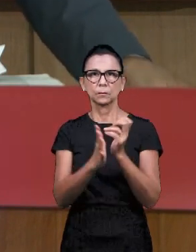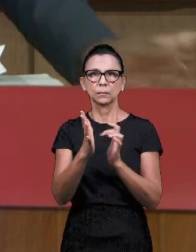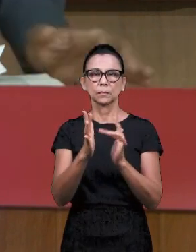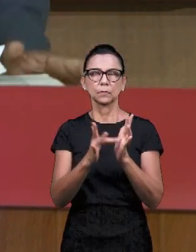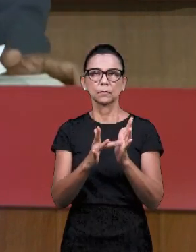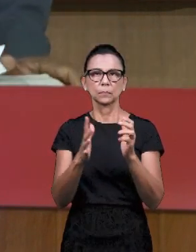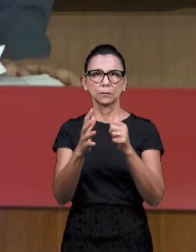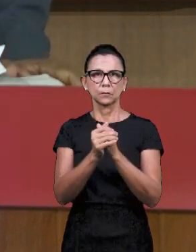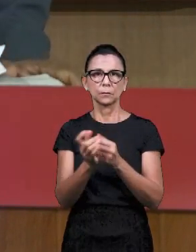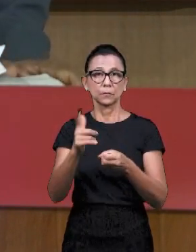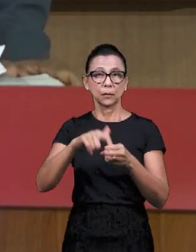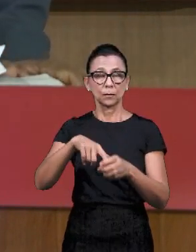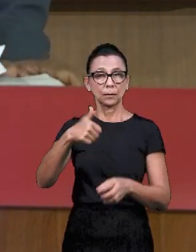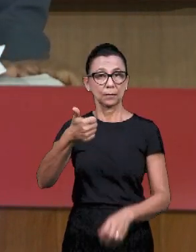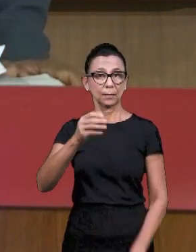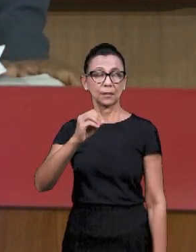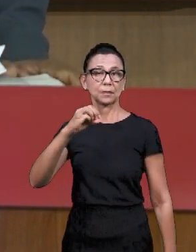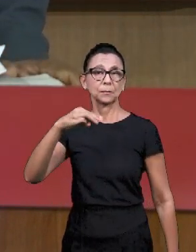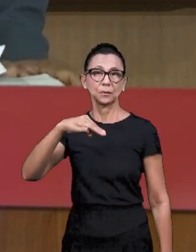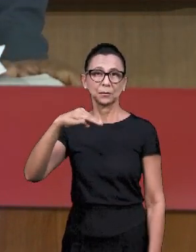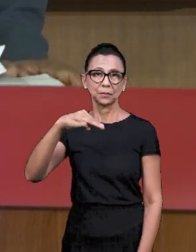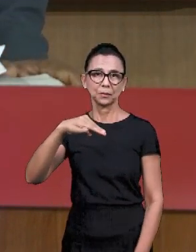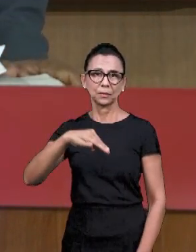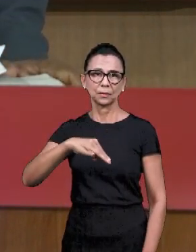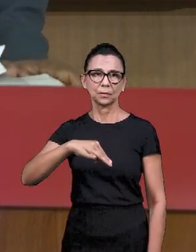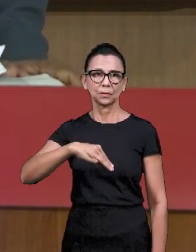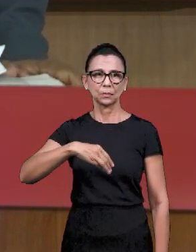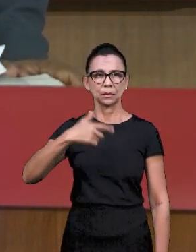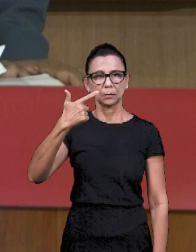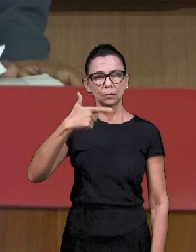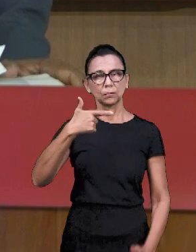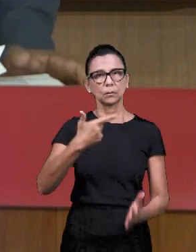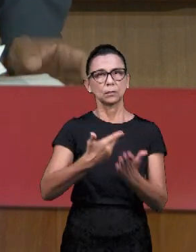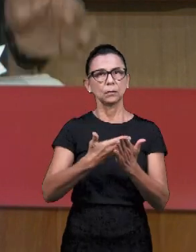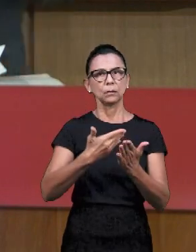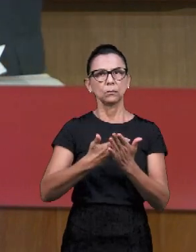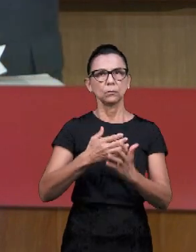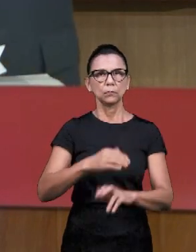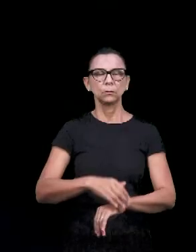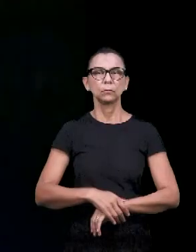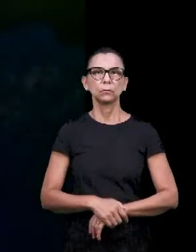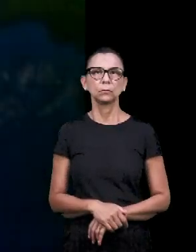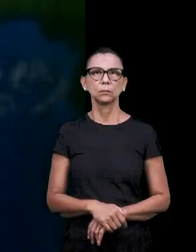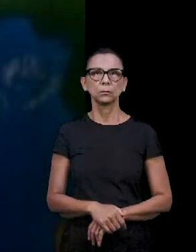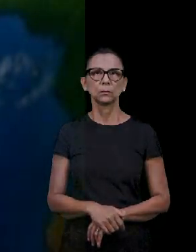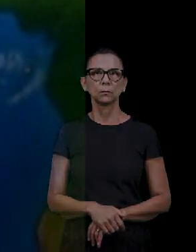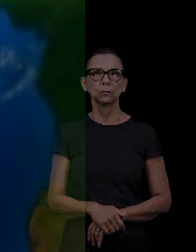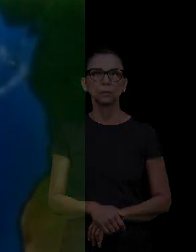Иисуса. Аминь. Через 10 минут мы вернемся с нашим вторым уроком. Аминь.